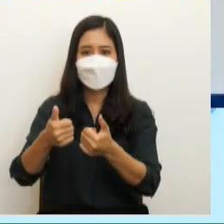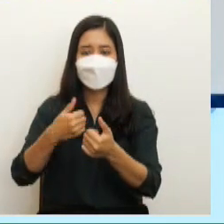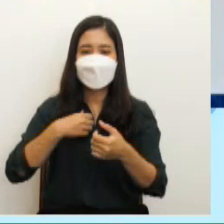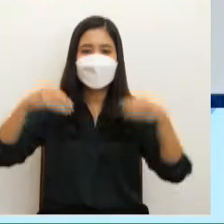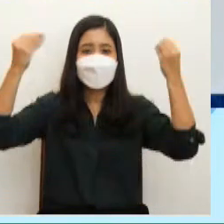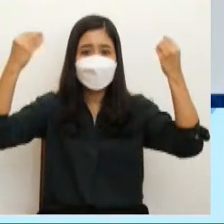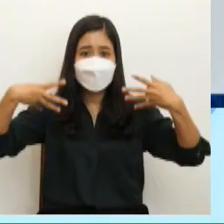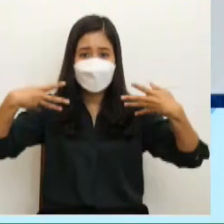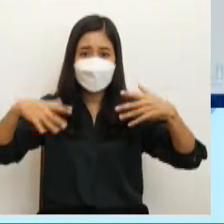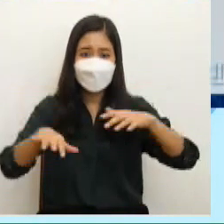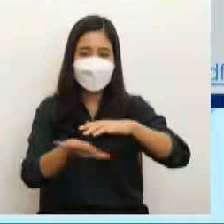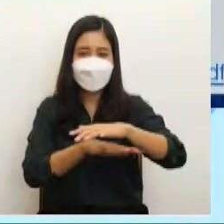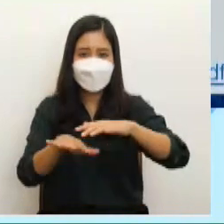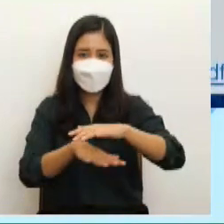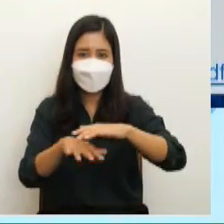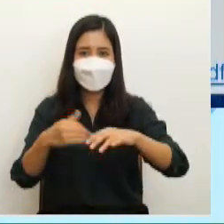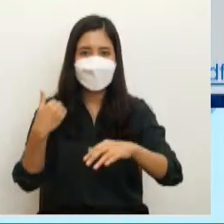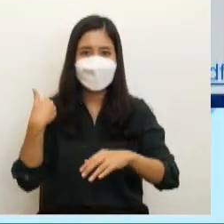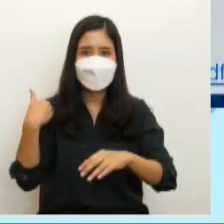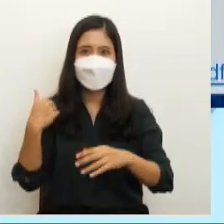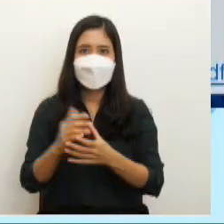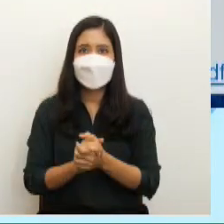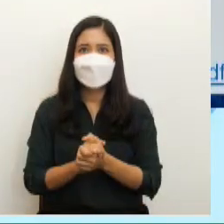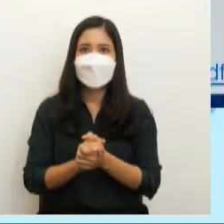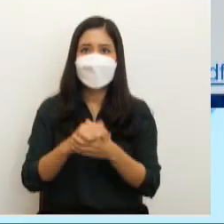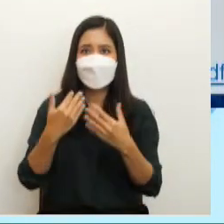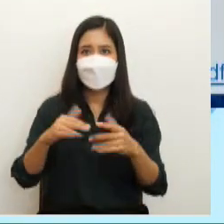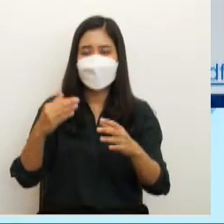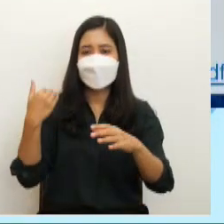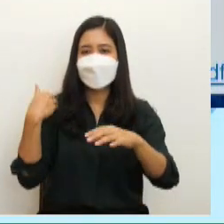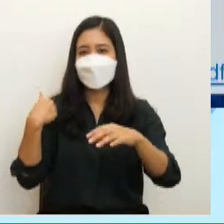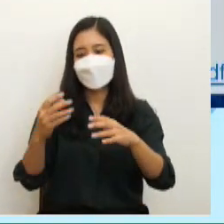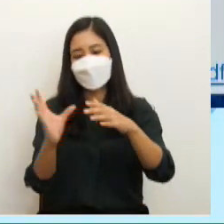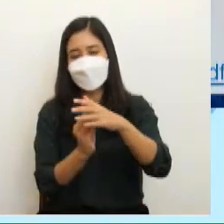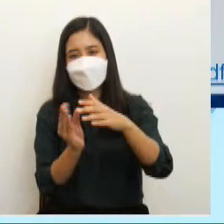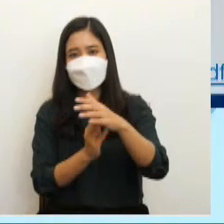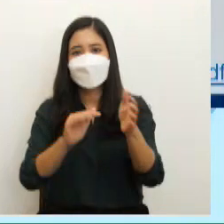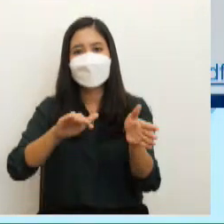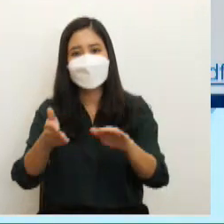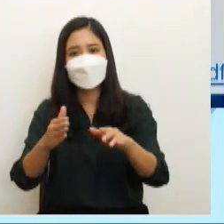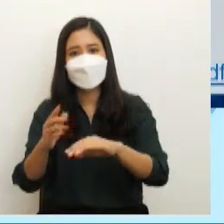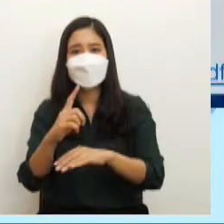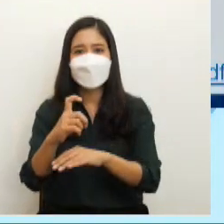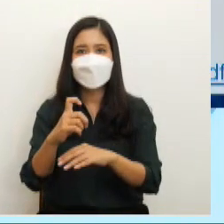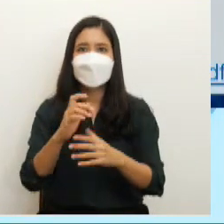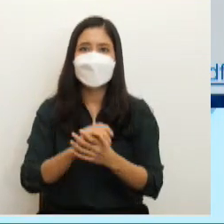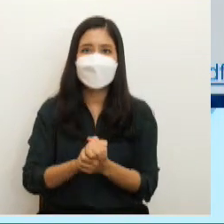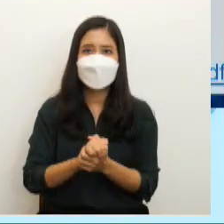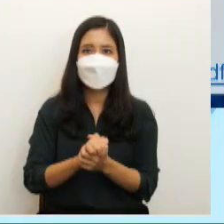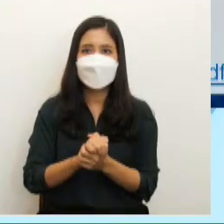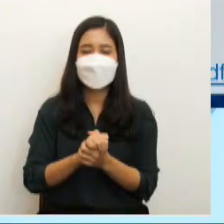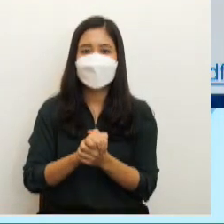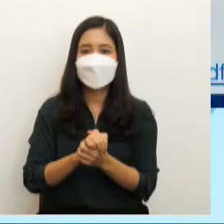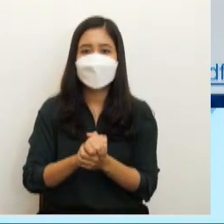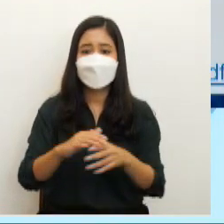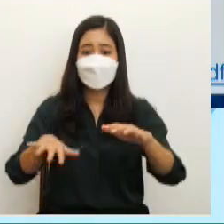ชนนะครับและอันที่3ก็คือถ้าในกรณีเสียชีวิตก็คือสำเนามรณบัตรนะครับอันที่4ก็คือนะครับหลัก